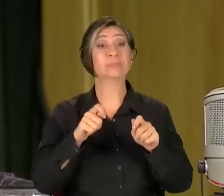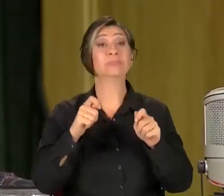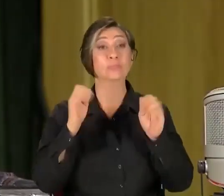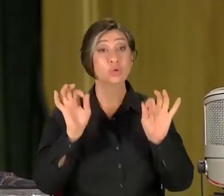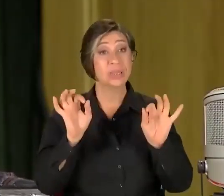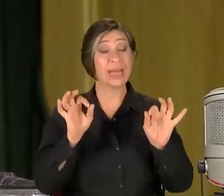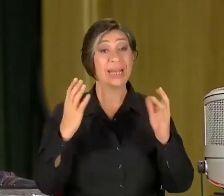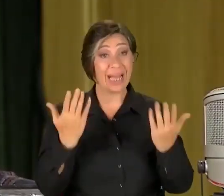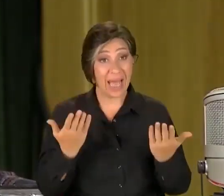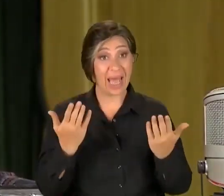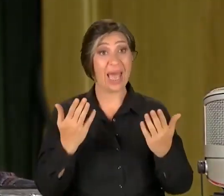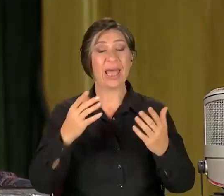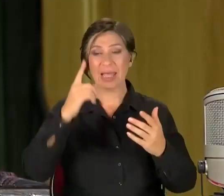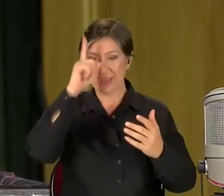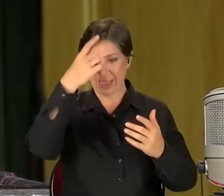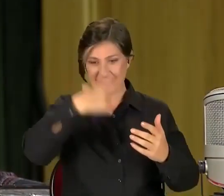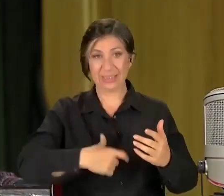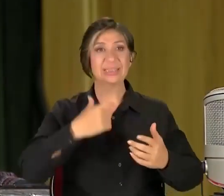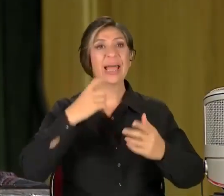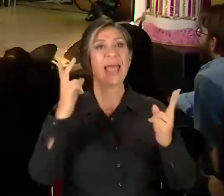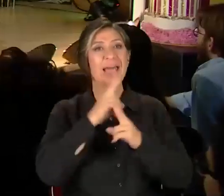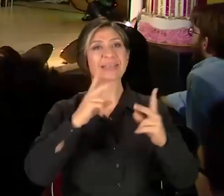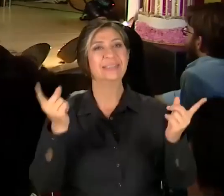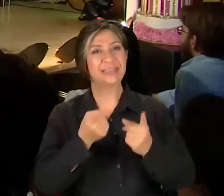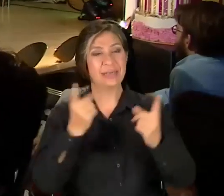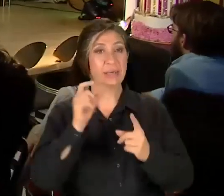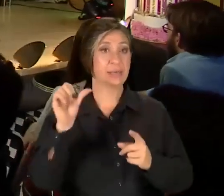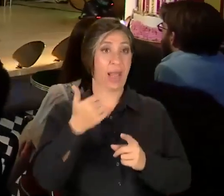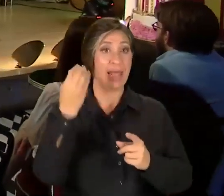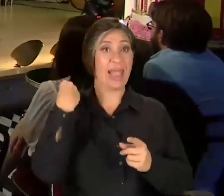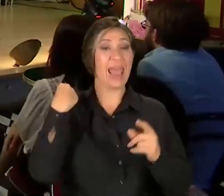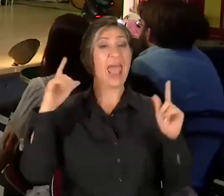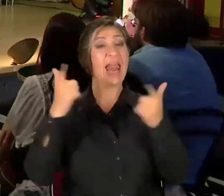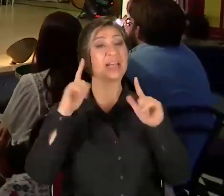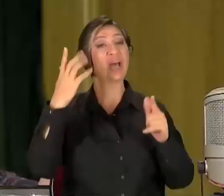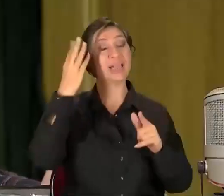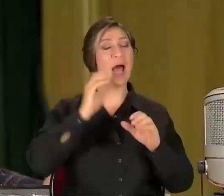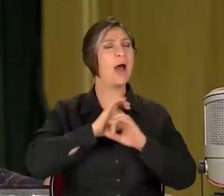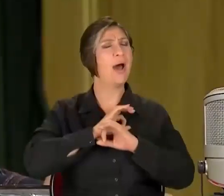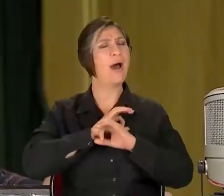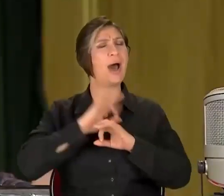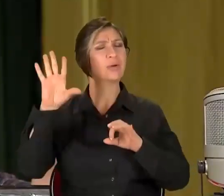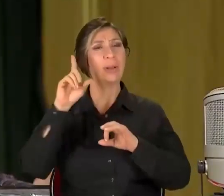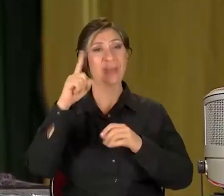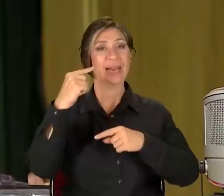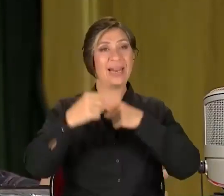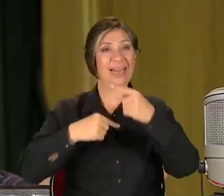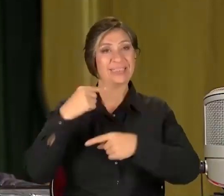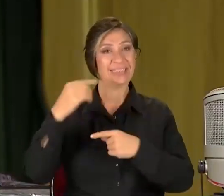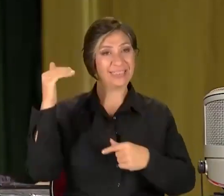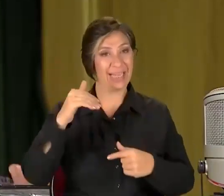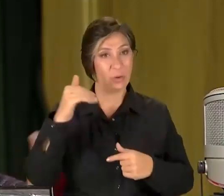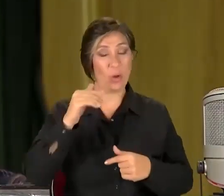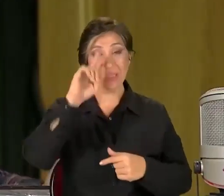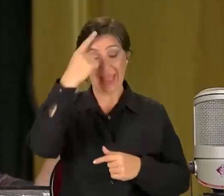değerlendireceğiz mutlaka. Stand-up ülkemizde yükselen bir değer, yeni eğlence anlayışı, harikulade bir nesil geliyor.